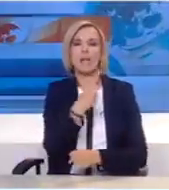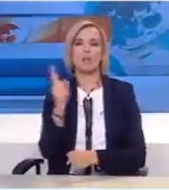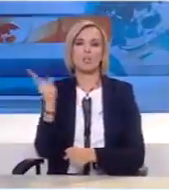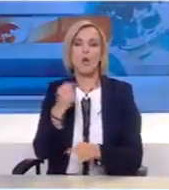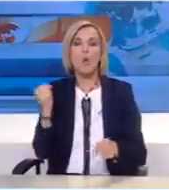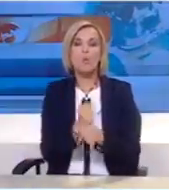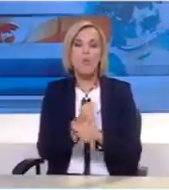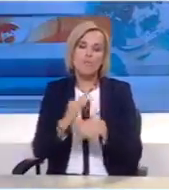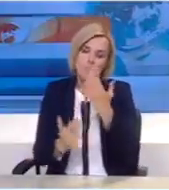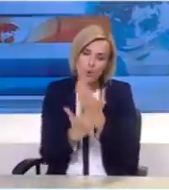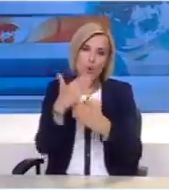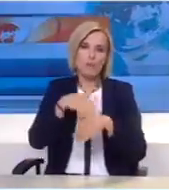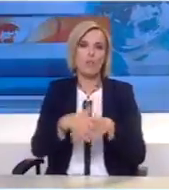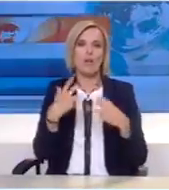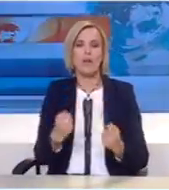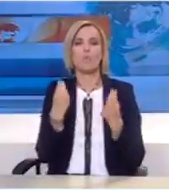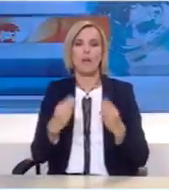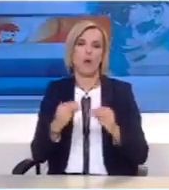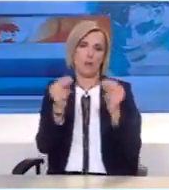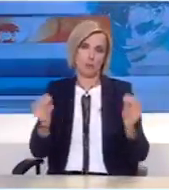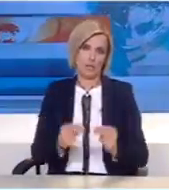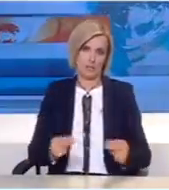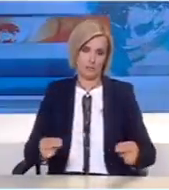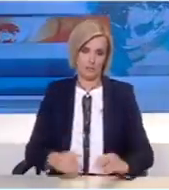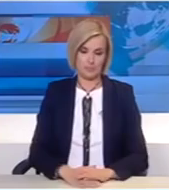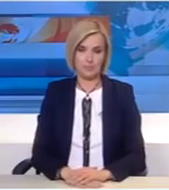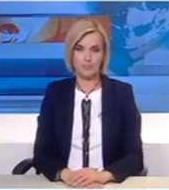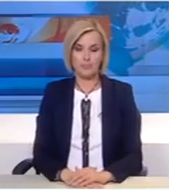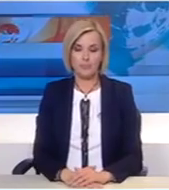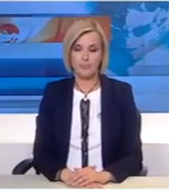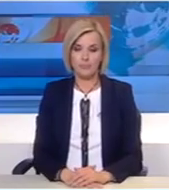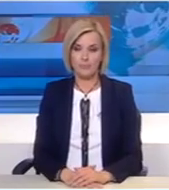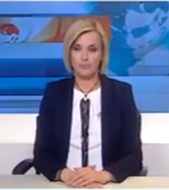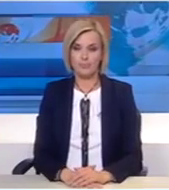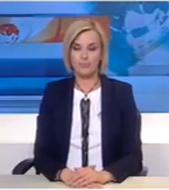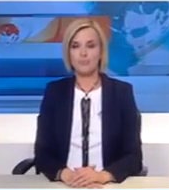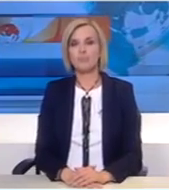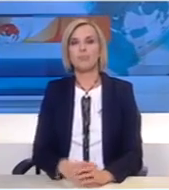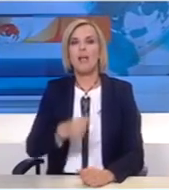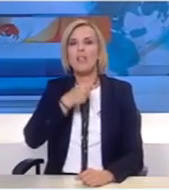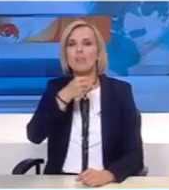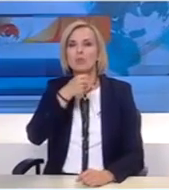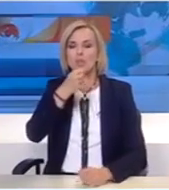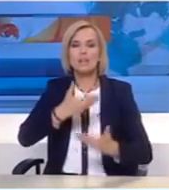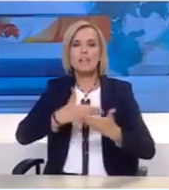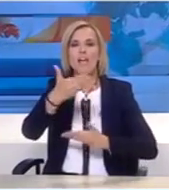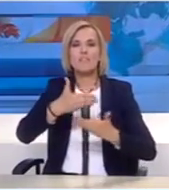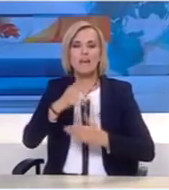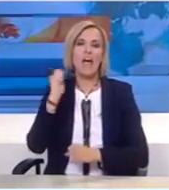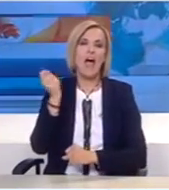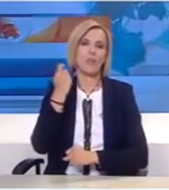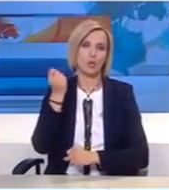δουλεύουμε νυχθημερών για να φέρουμε το καλύτερο δυνατό αποτέλεσμα. Η κυρία Ευθυμιάδου από την εφημερίδα Έθνος και το